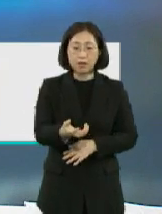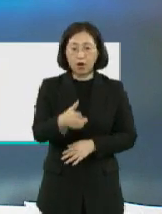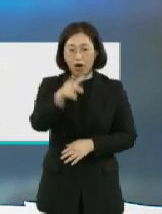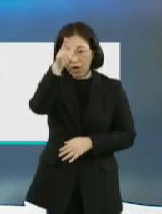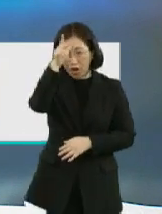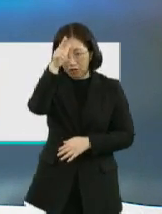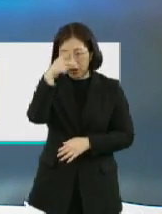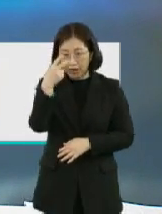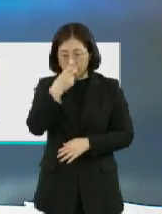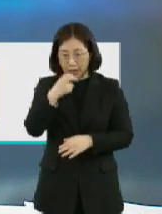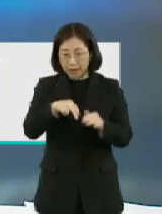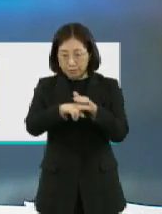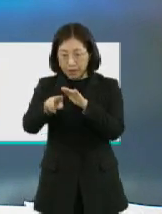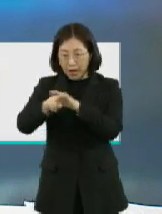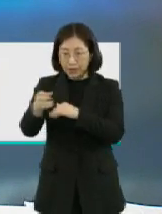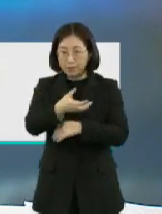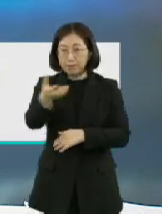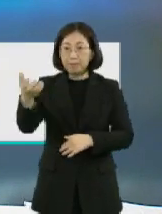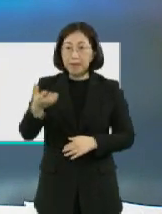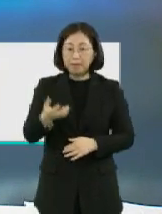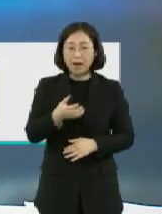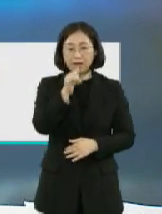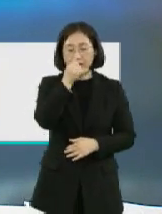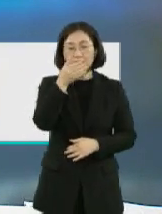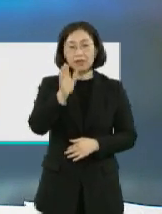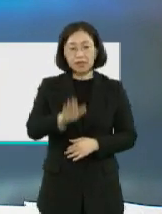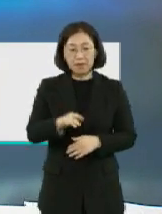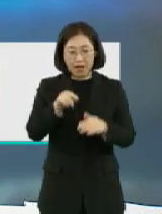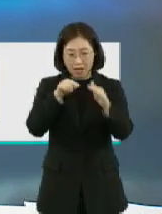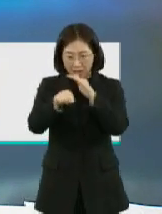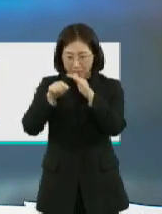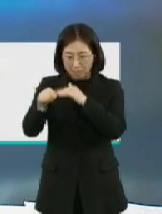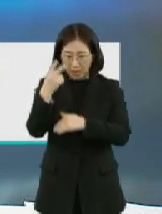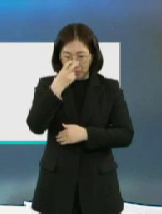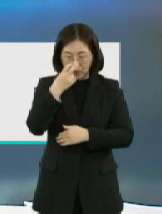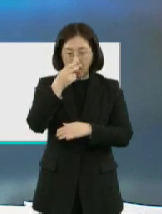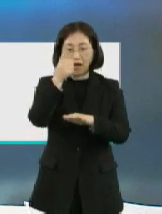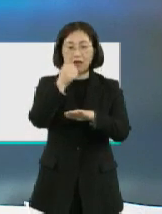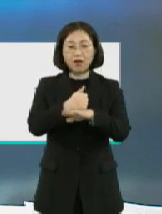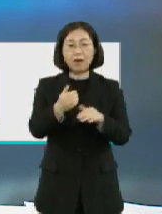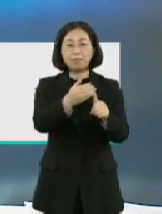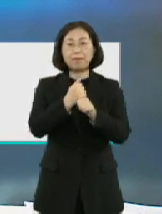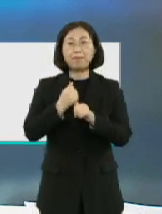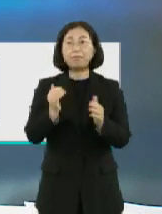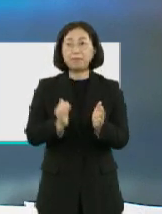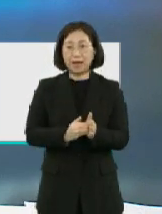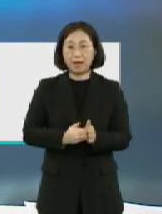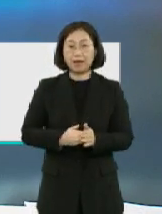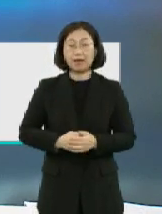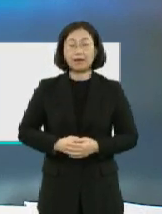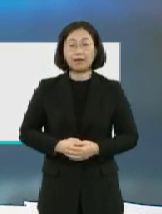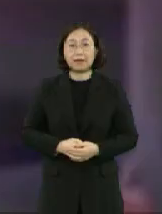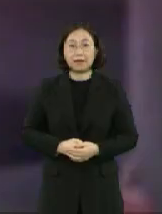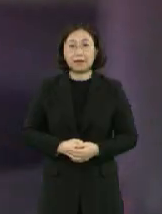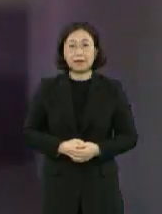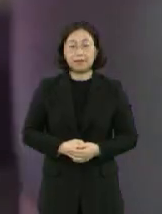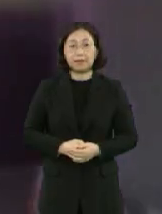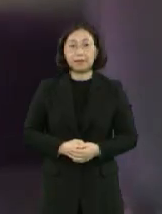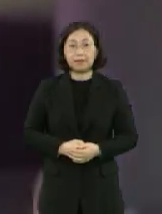수사를 피하는 방법 등을 전수하기도 했지만 결국 탐문 수사 끝에 덜미가 잡혔습니다. 김철진 기자입니다.